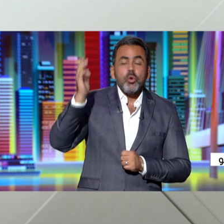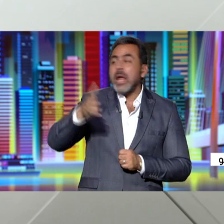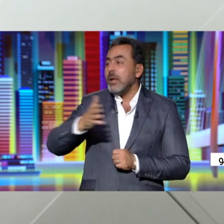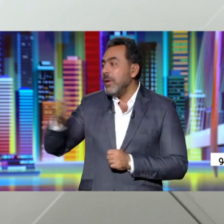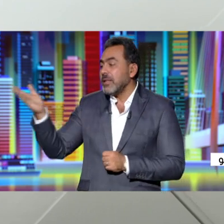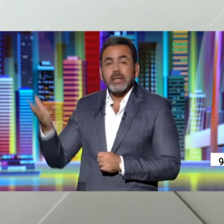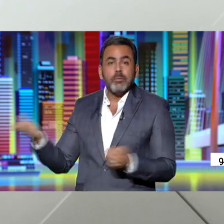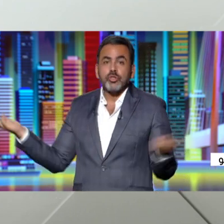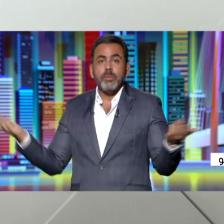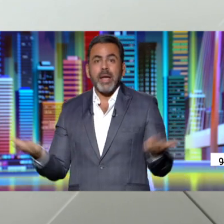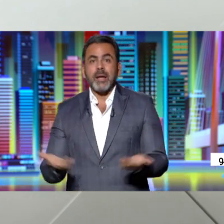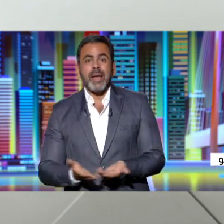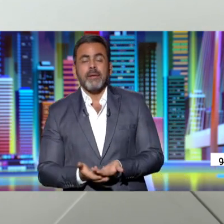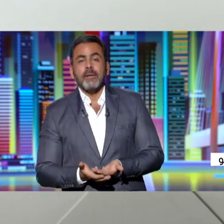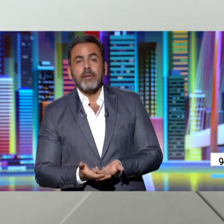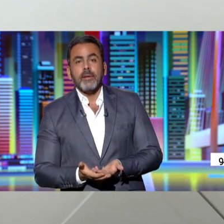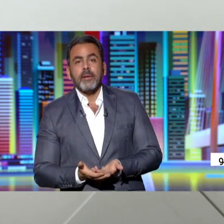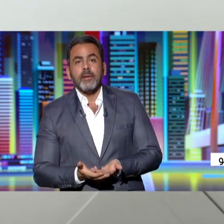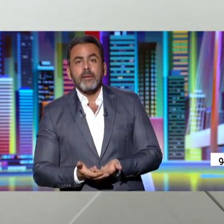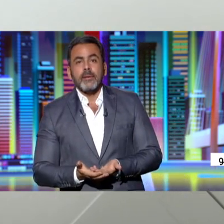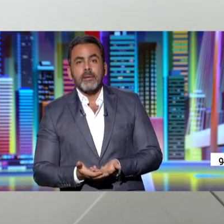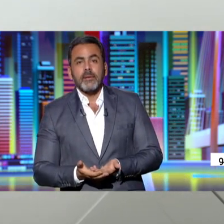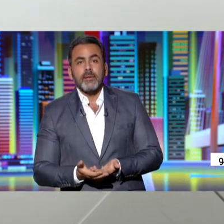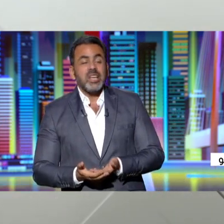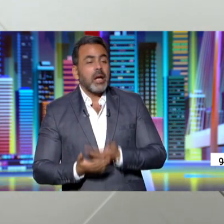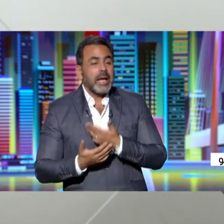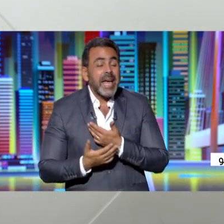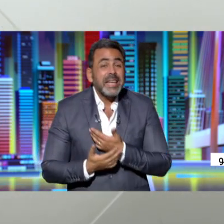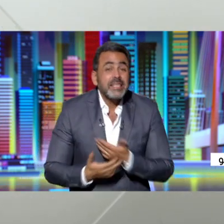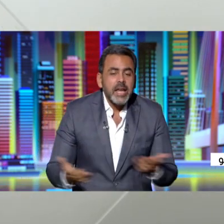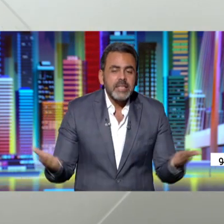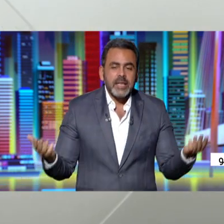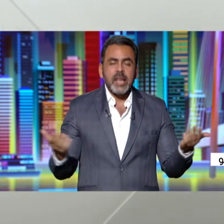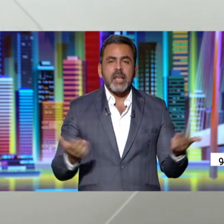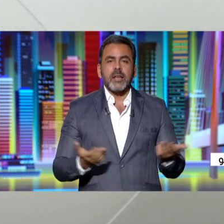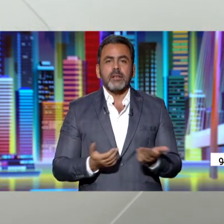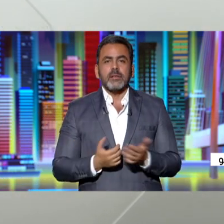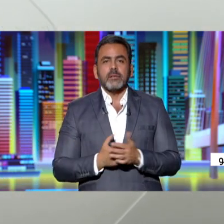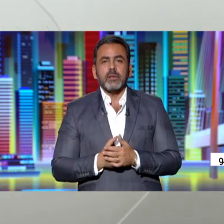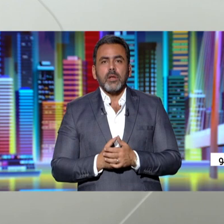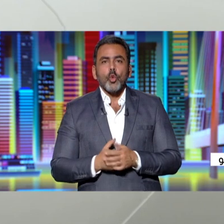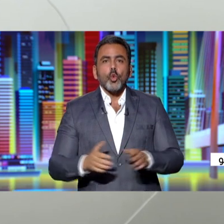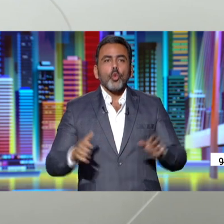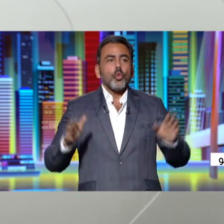ويقول لا اللي بيحصل ده مصيبه يا جماعه دي كارثه